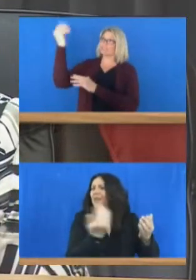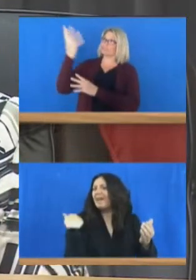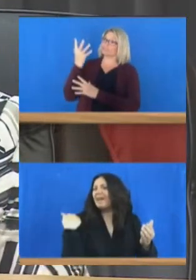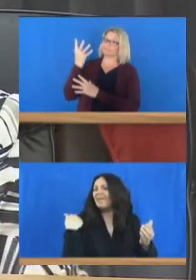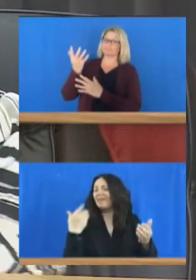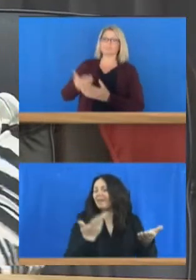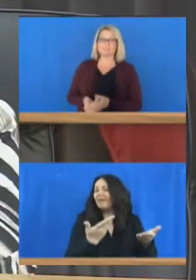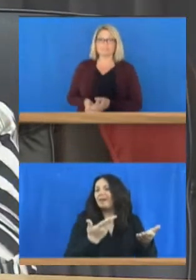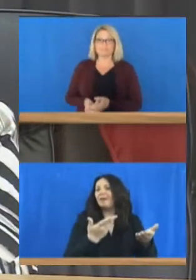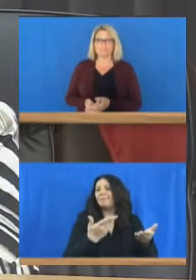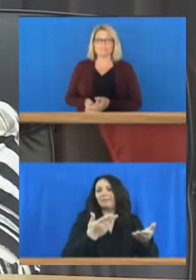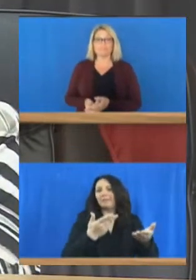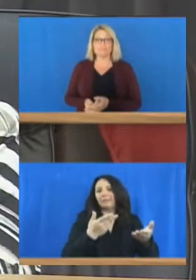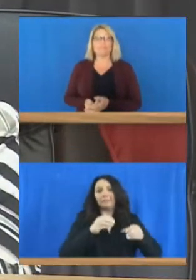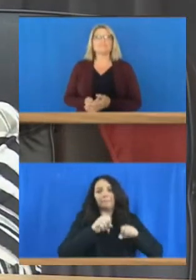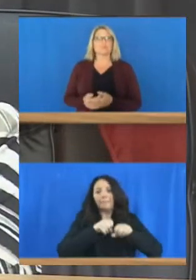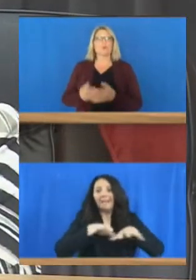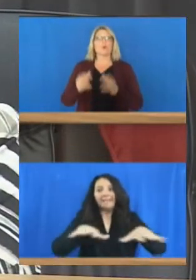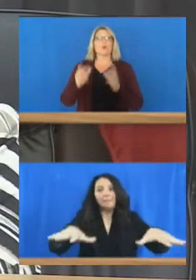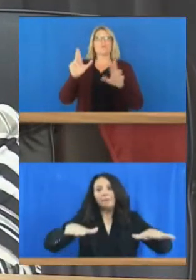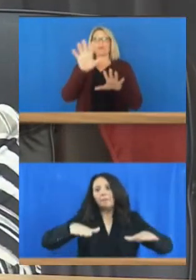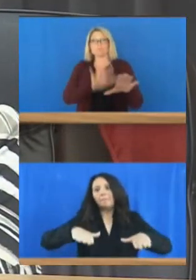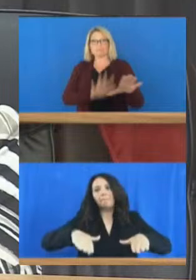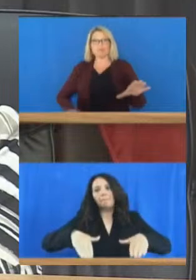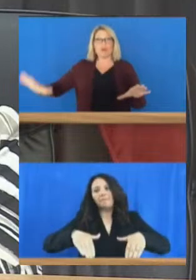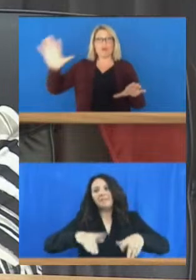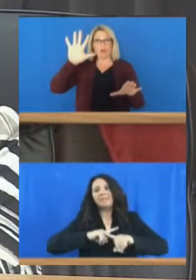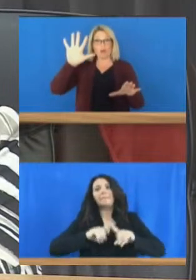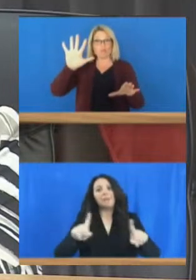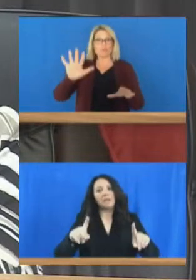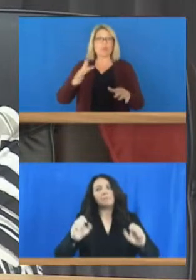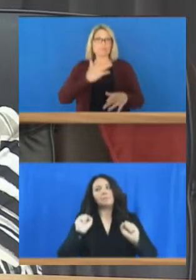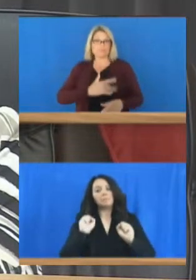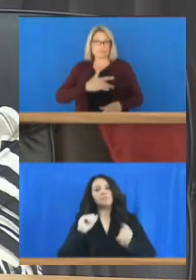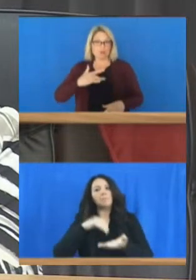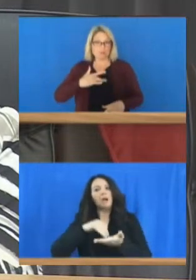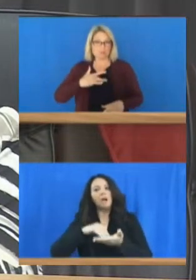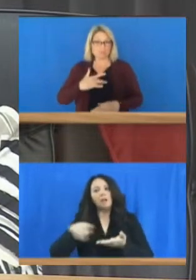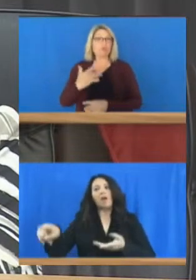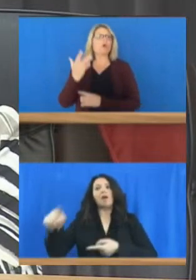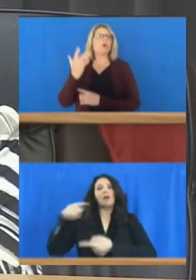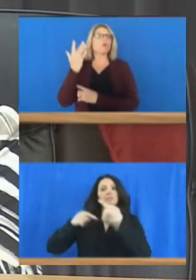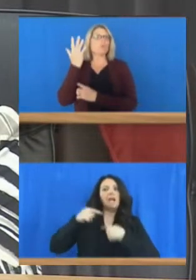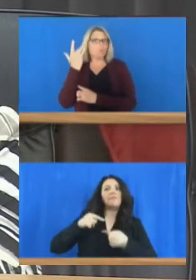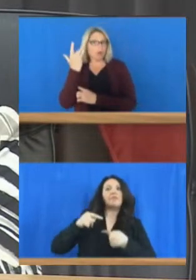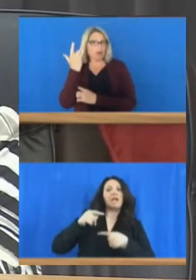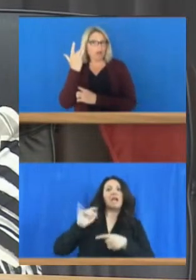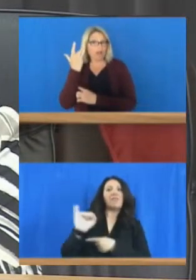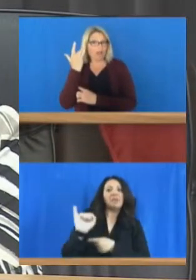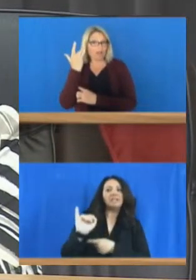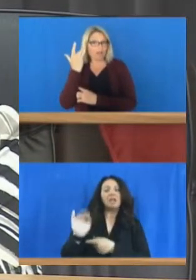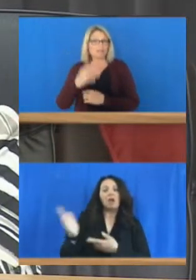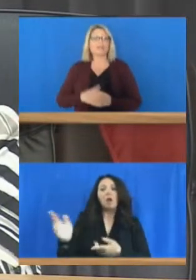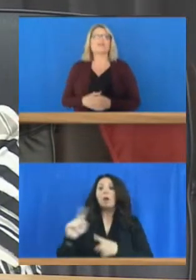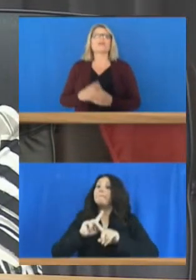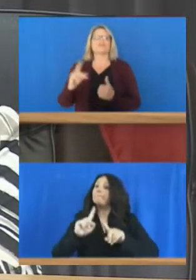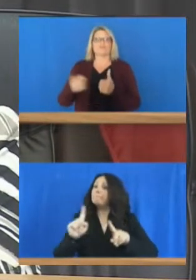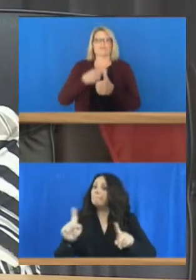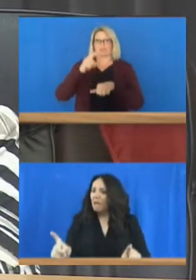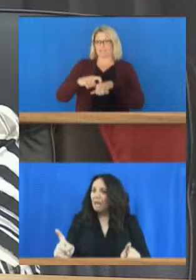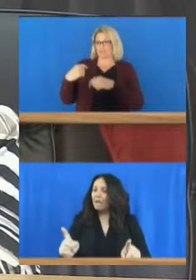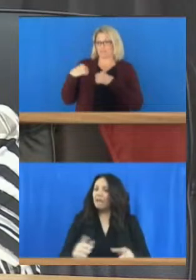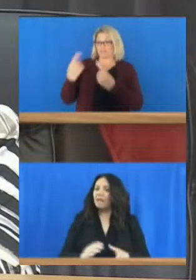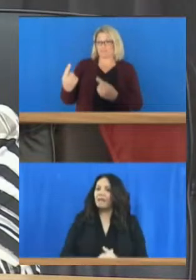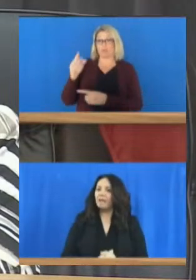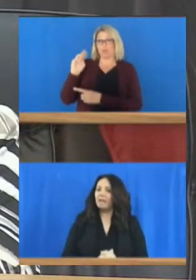a recommandé au cabinet que les secteurs d'Edmundston et de Grand-Sault passent de la phase d'alerte orange à la phase jaune, comme le reste de la